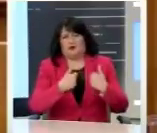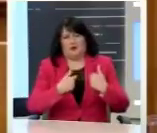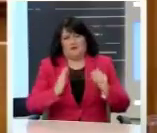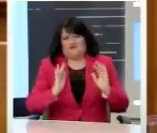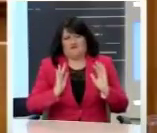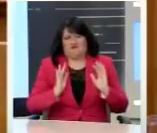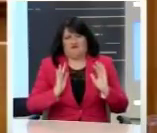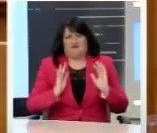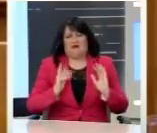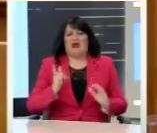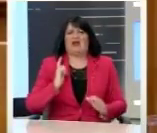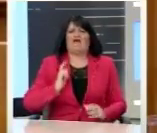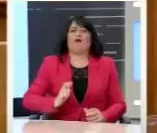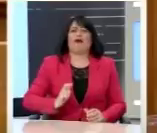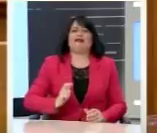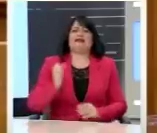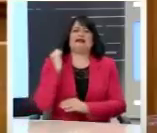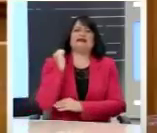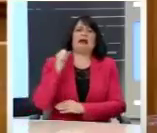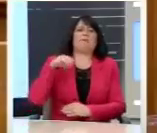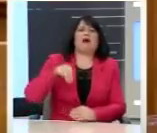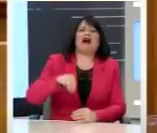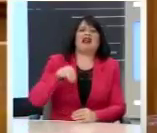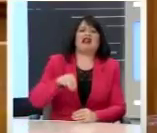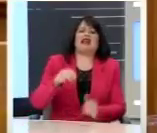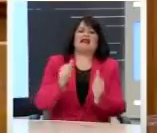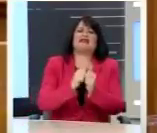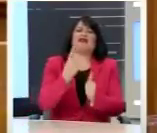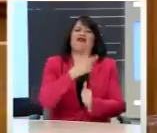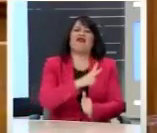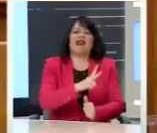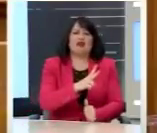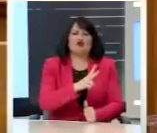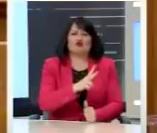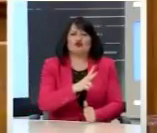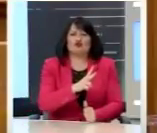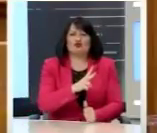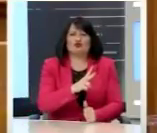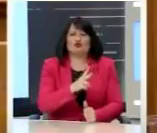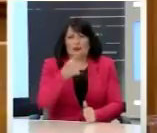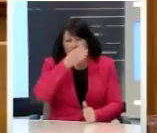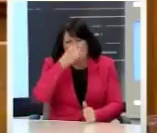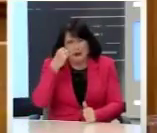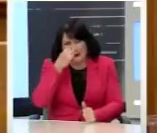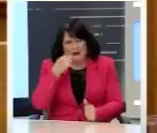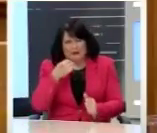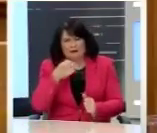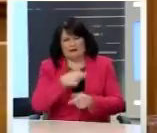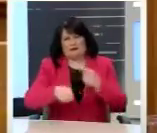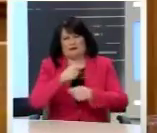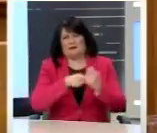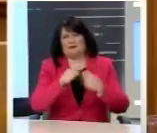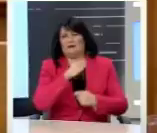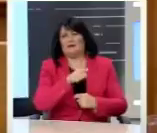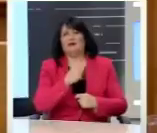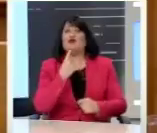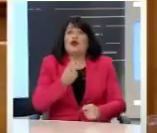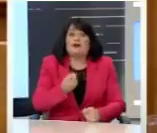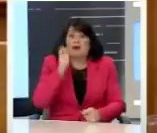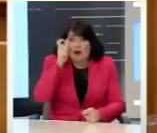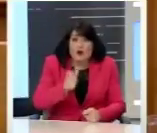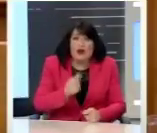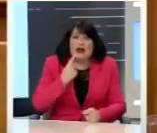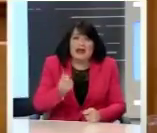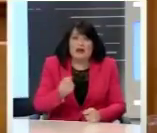Ο εφοπλιστής Ευάγγελος Μαρινάκης είναι στενός φίλος και συνεργάτης του παραπάνω Ναρκεμπόρου. Ευθύμιου Γιαννουσάκη, στενός φίλος